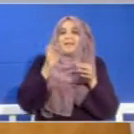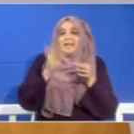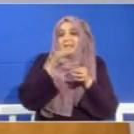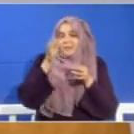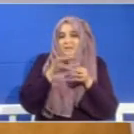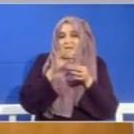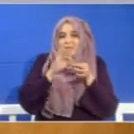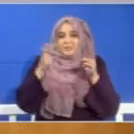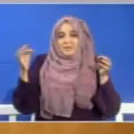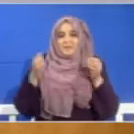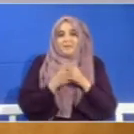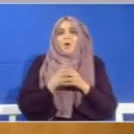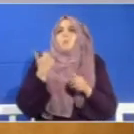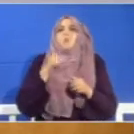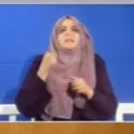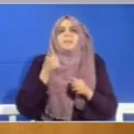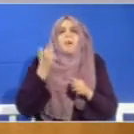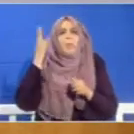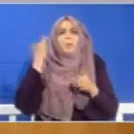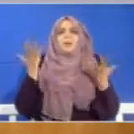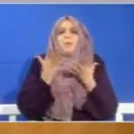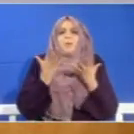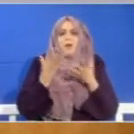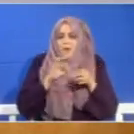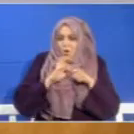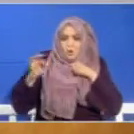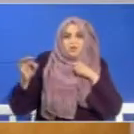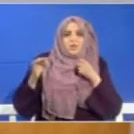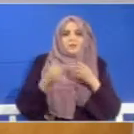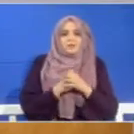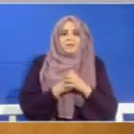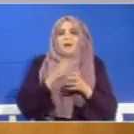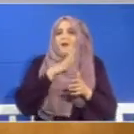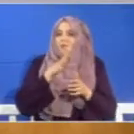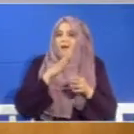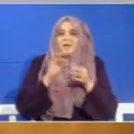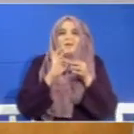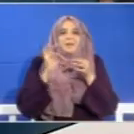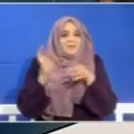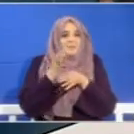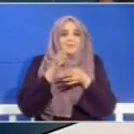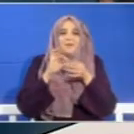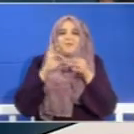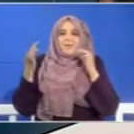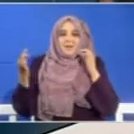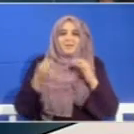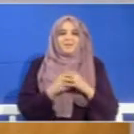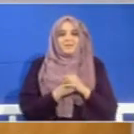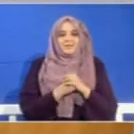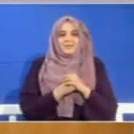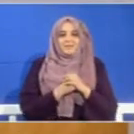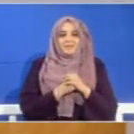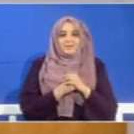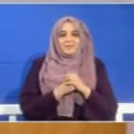والخيط فالإنسان معرض لتمزق ثوبه في أي لحظة، في مع أي حركة إلى آخره،